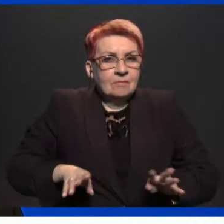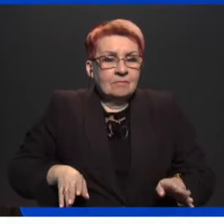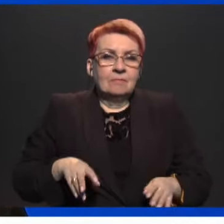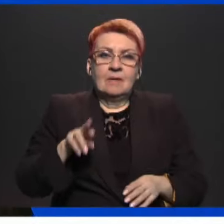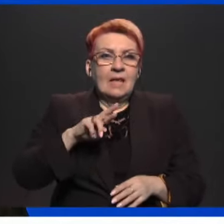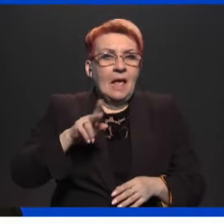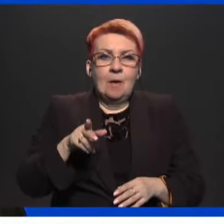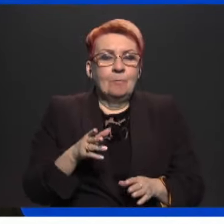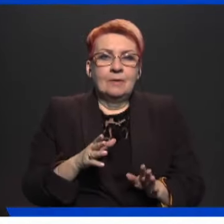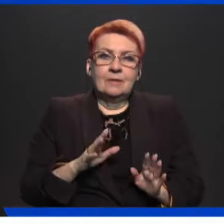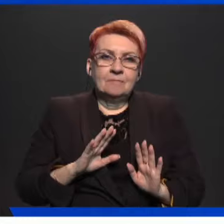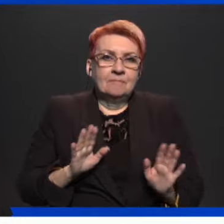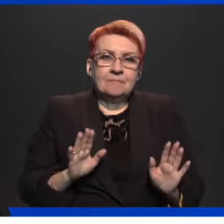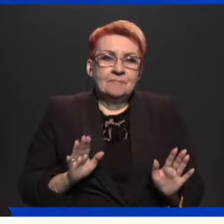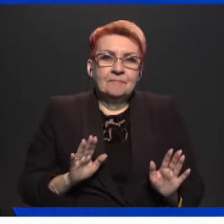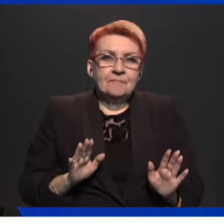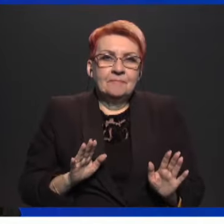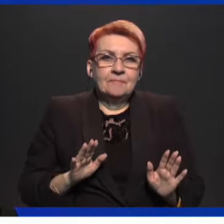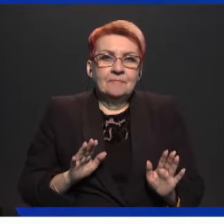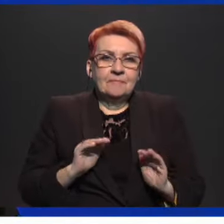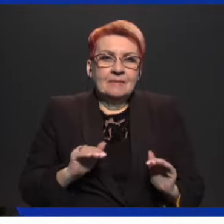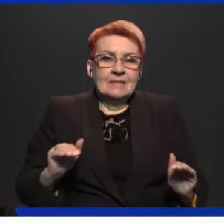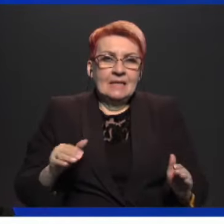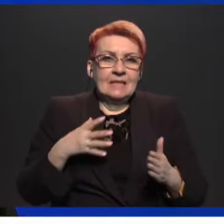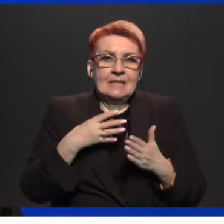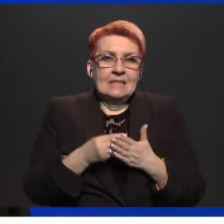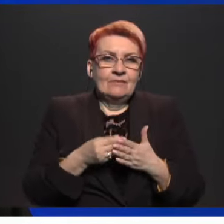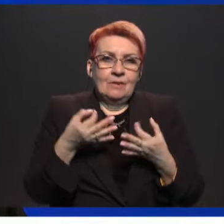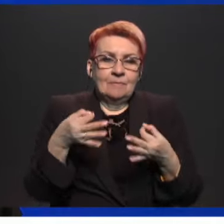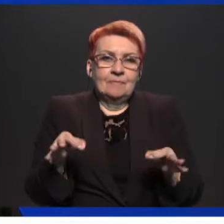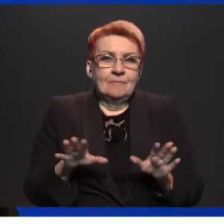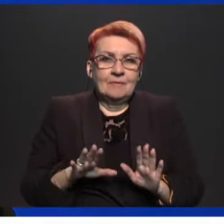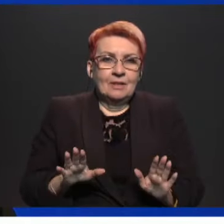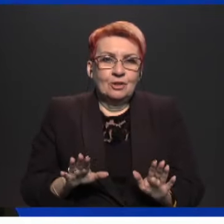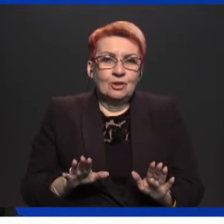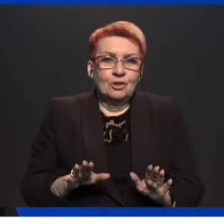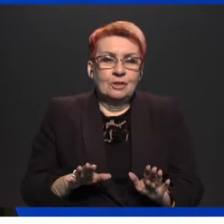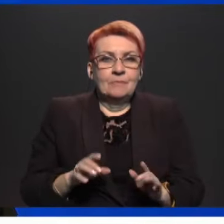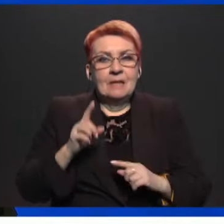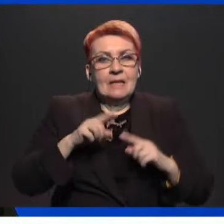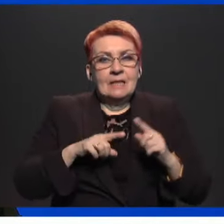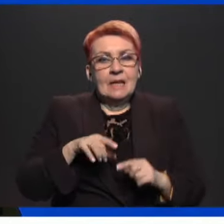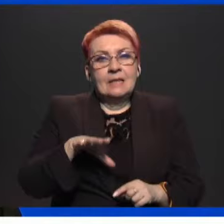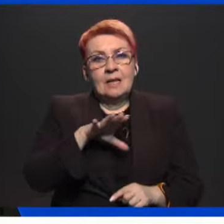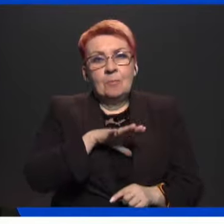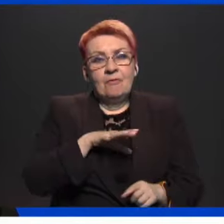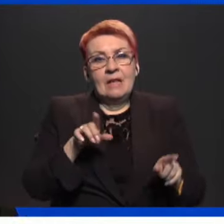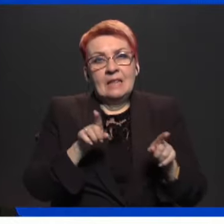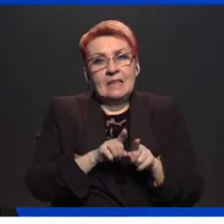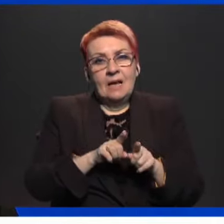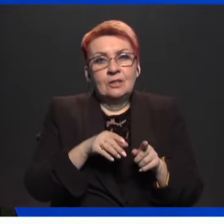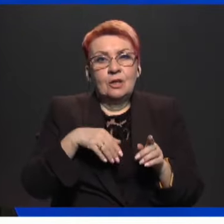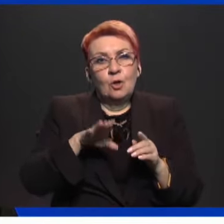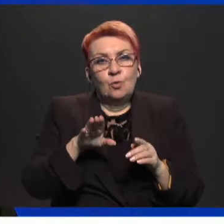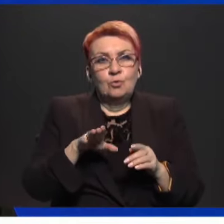И, наверное, своих деток, наверное, тоже бы не стал направлять на это. Иногда оказывается так, что лучше